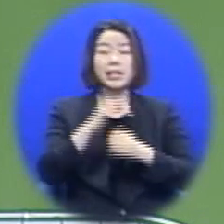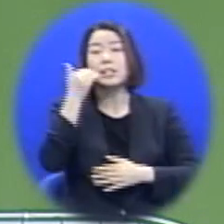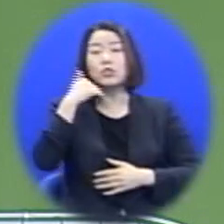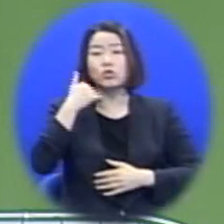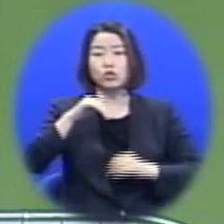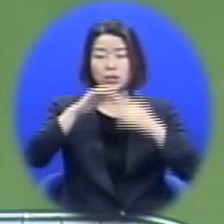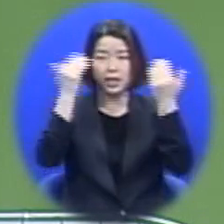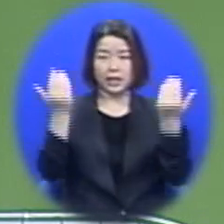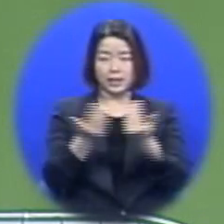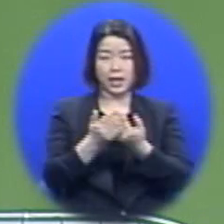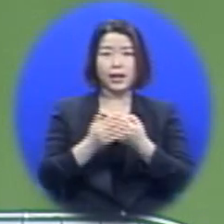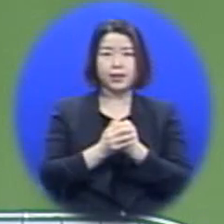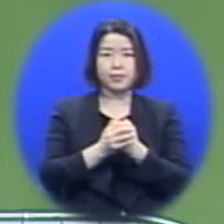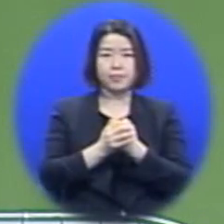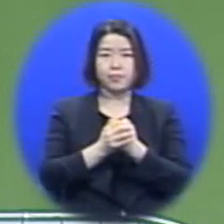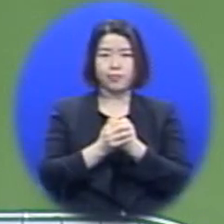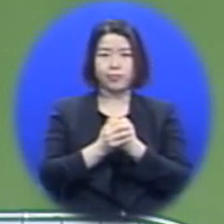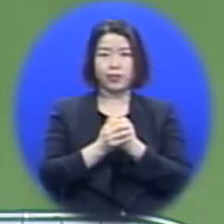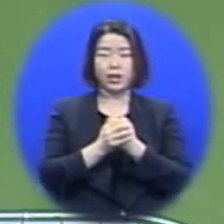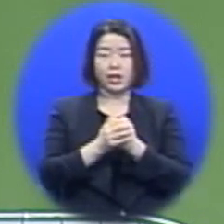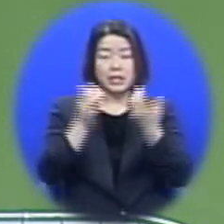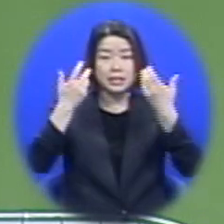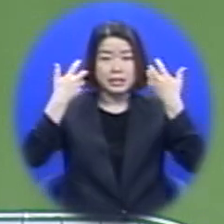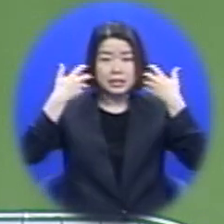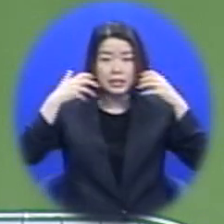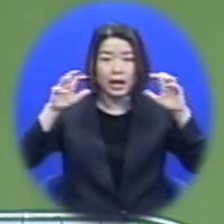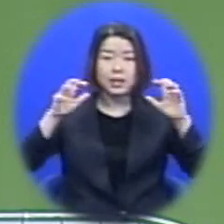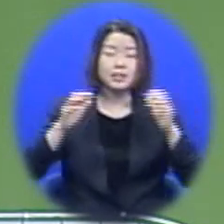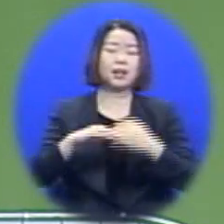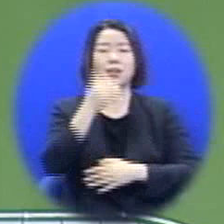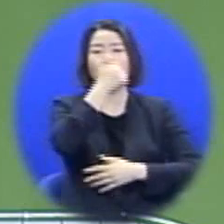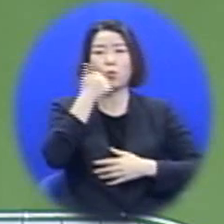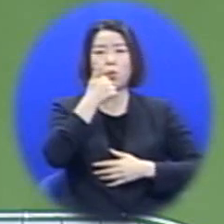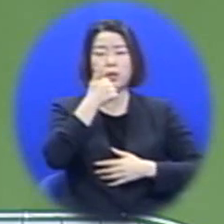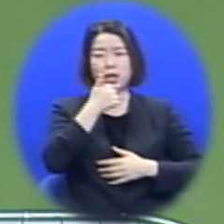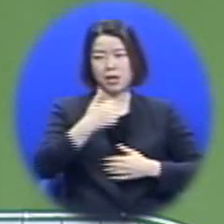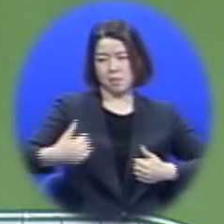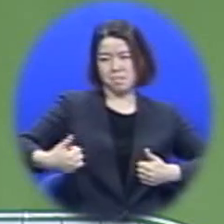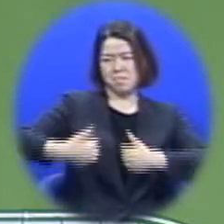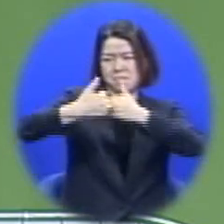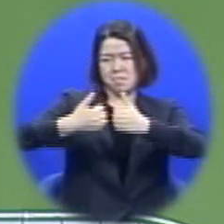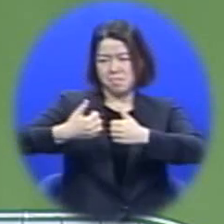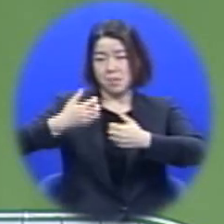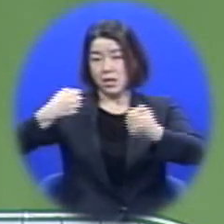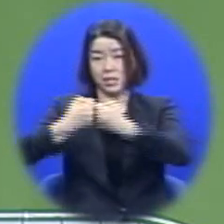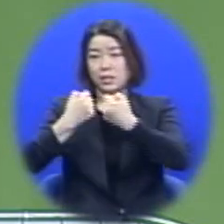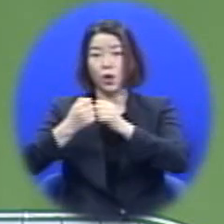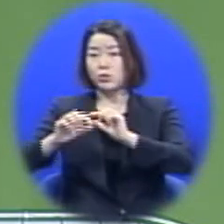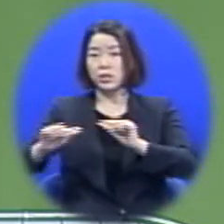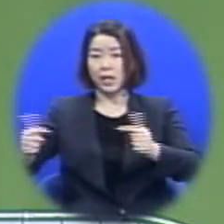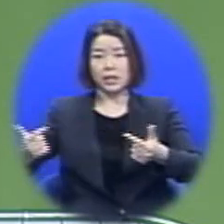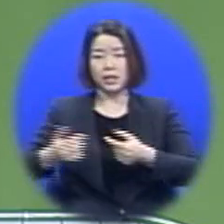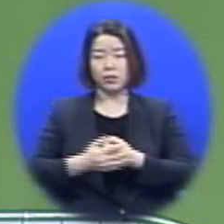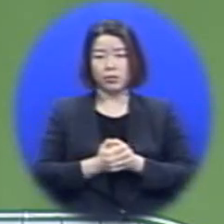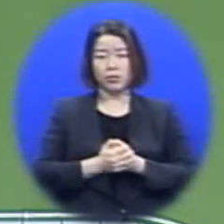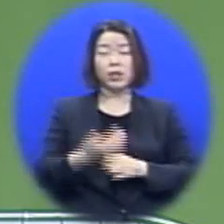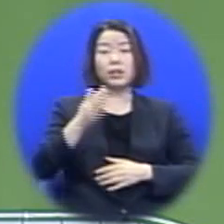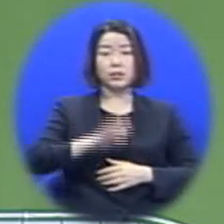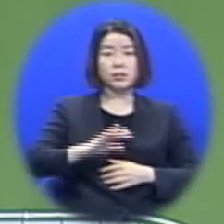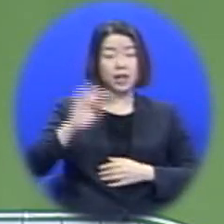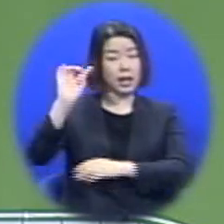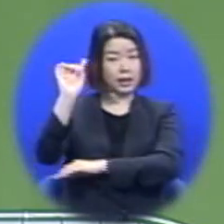누구나 다 이 사자와 곰에게 달려듭니까? 그런데